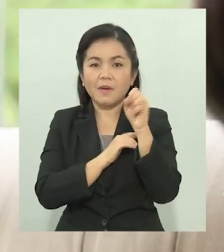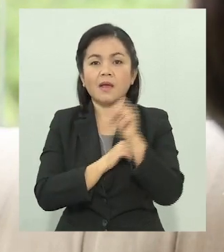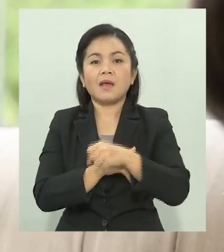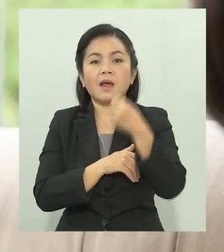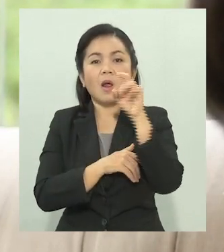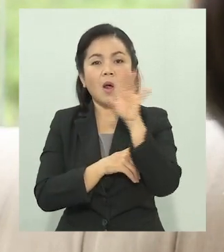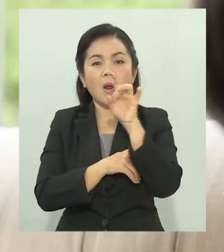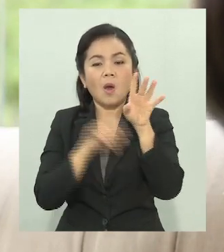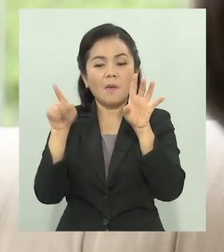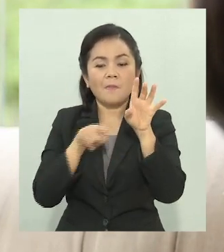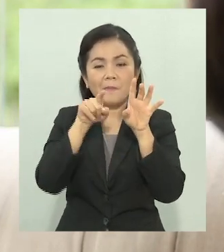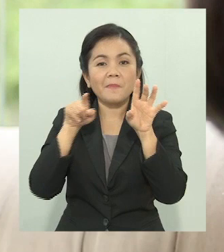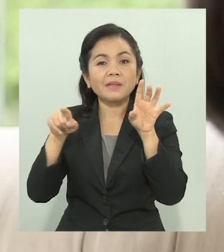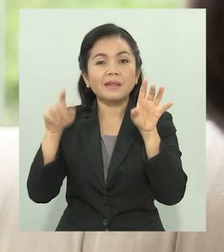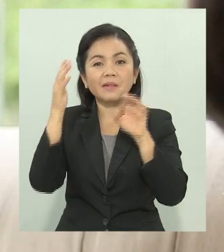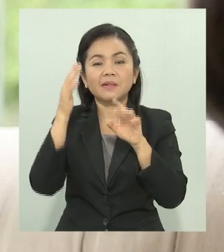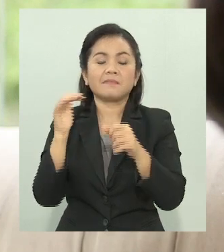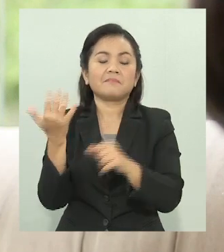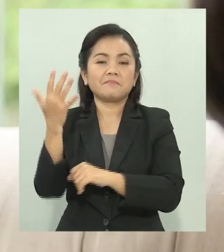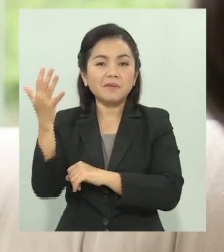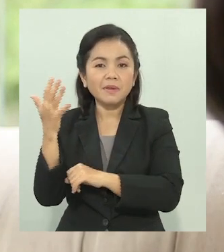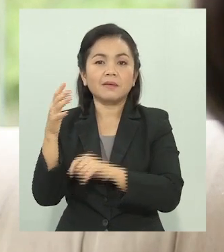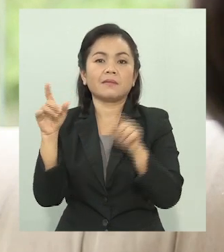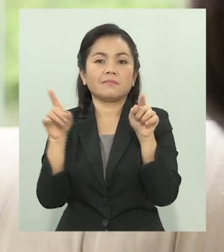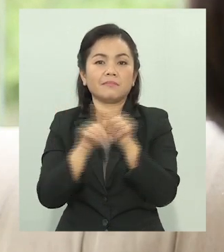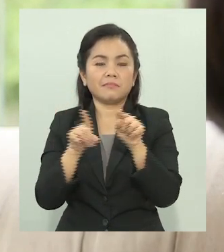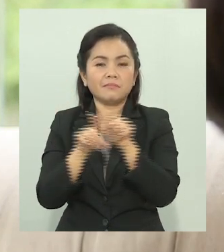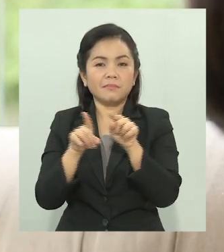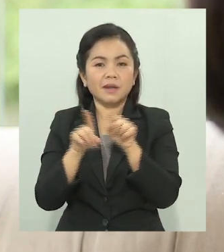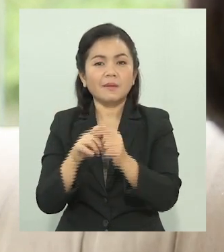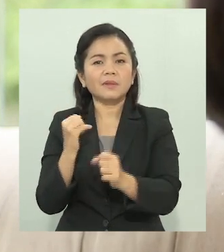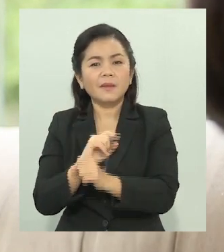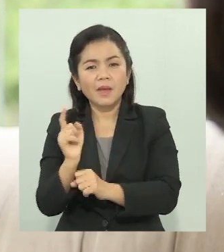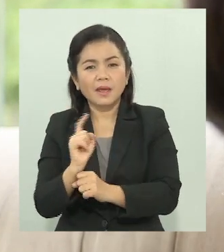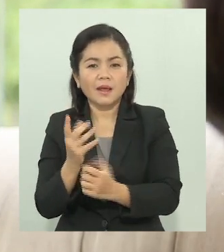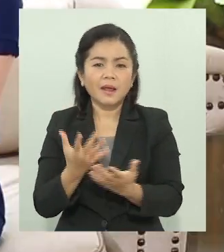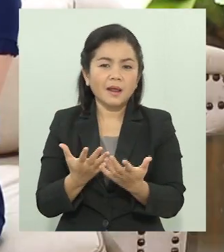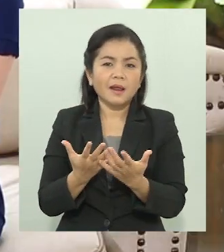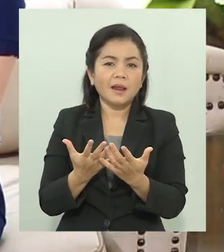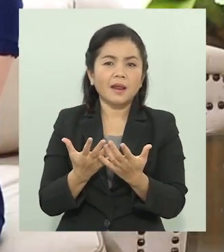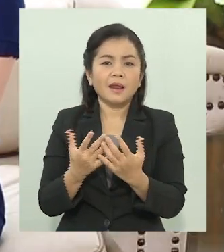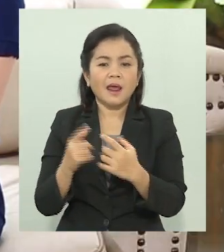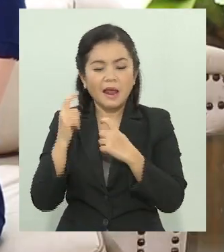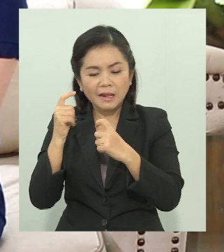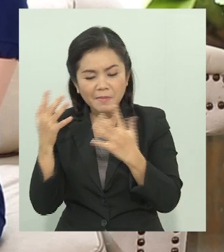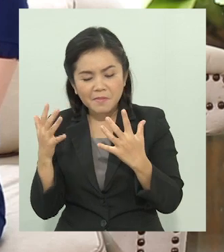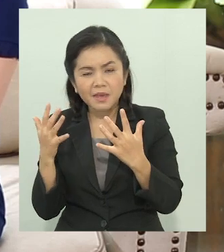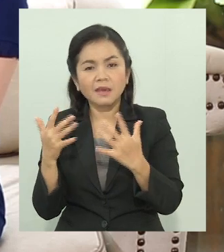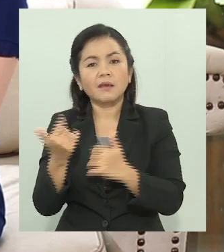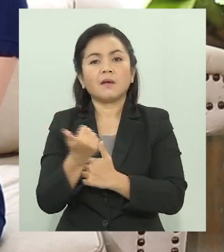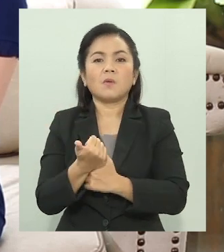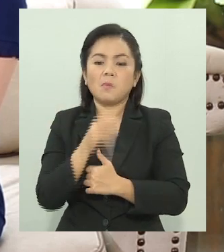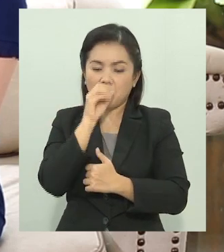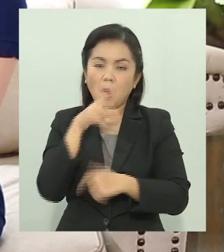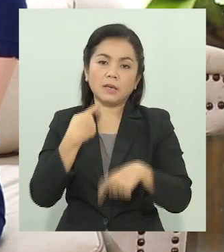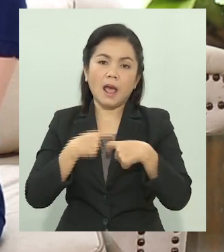ถนนนะครับคือถ้าสมมติว่าเราจะข้ามถนนเนี่ยเราก็จะไม่สามารถบอกได้ว่าเอ๊ะเราจะปลอดภัย 100% ค่ะแต่ว่าถ้าเกิดเราจ